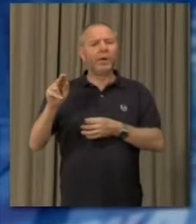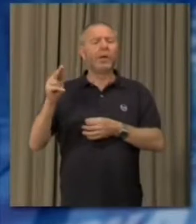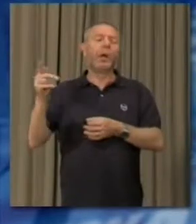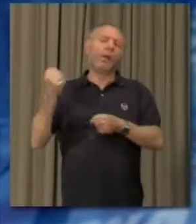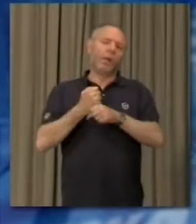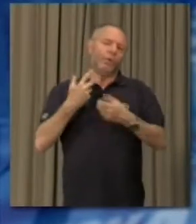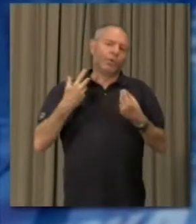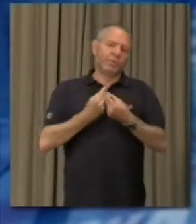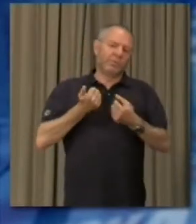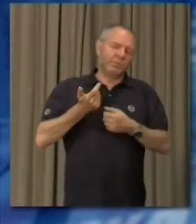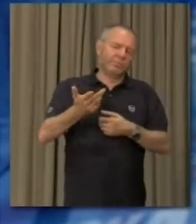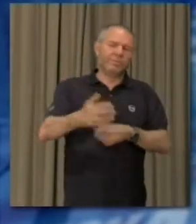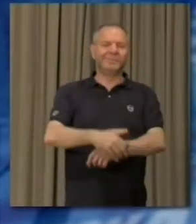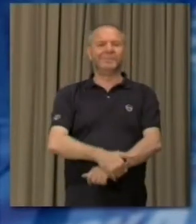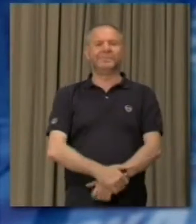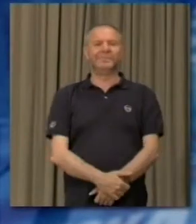situazioni.